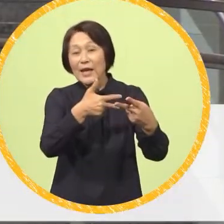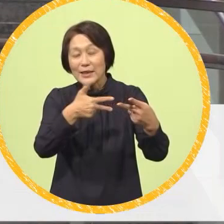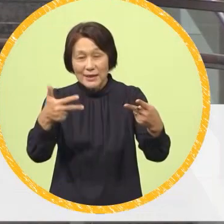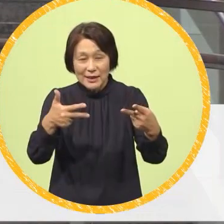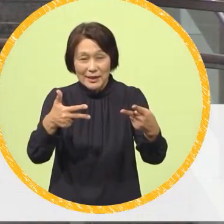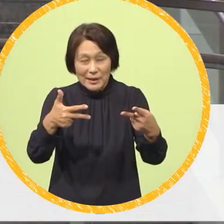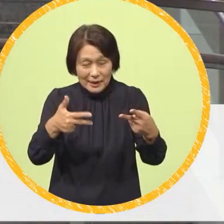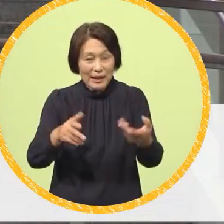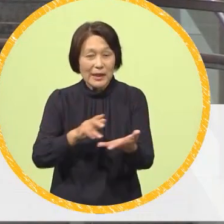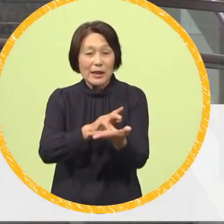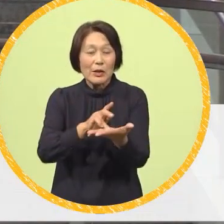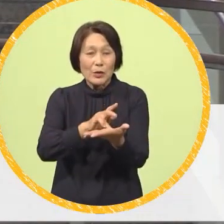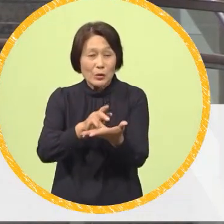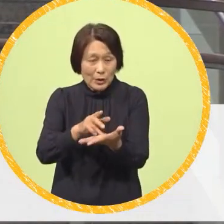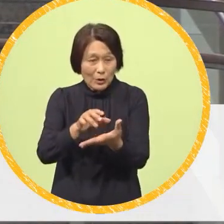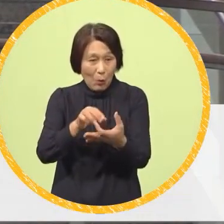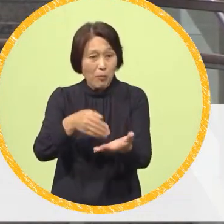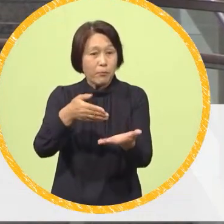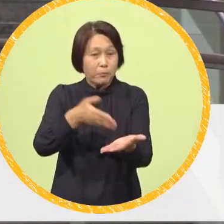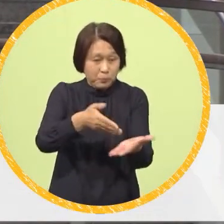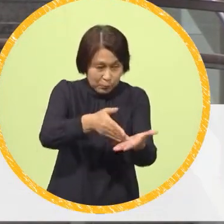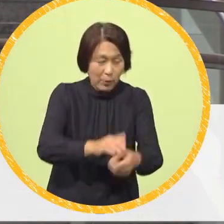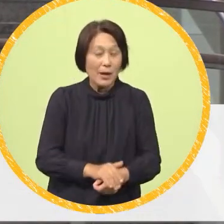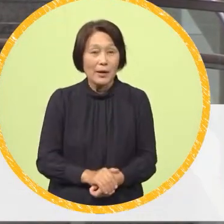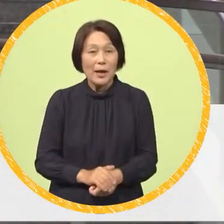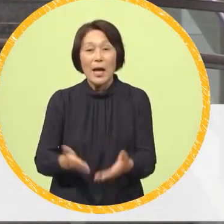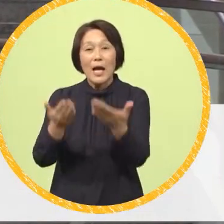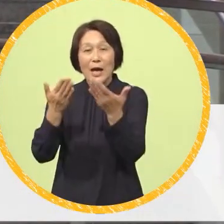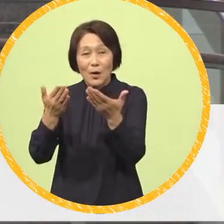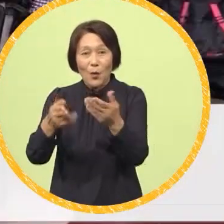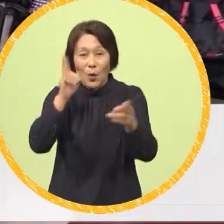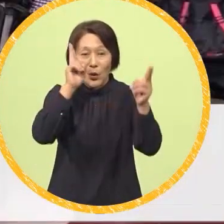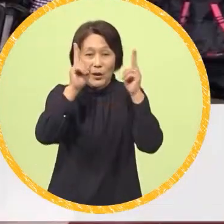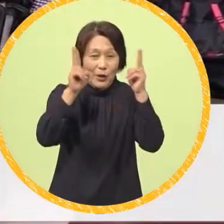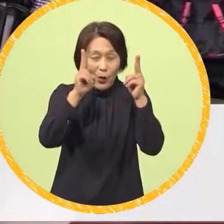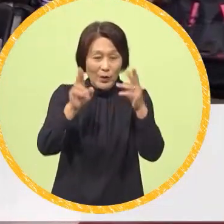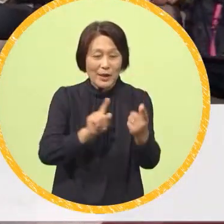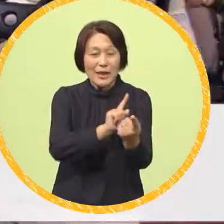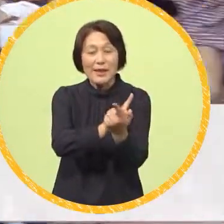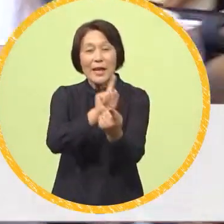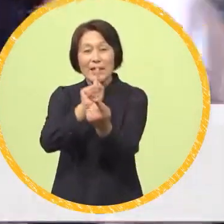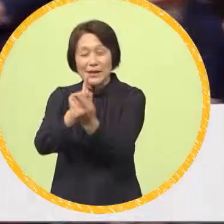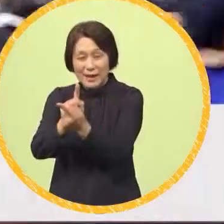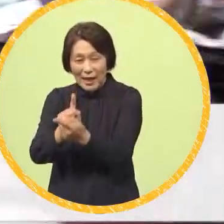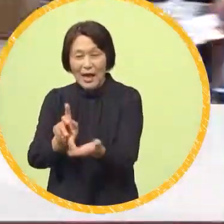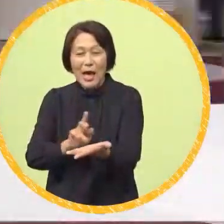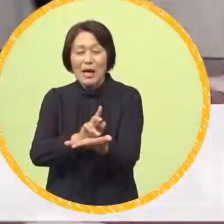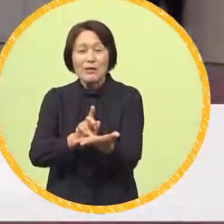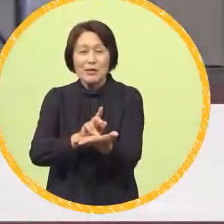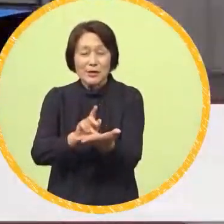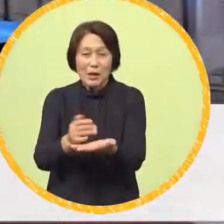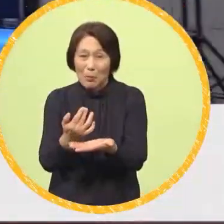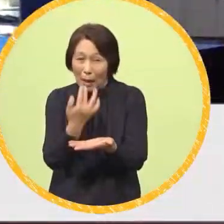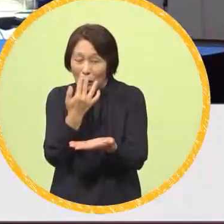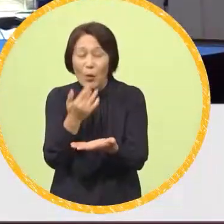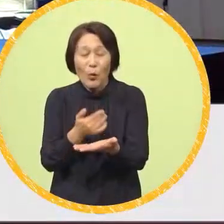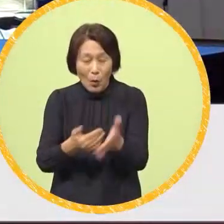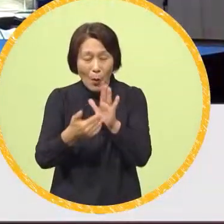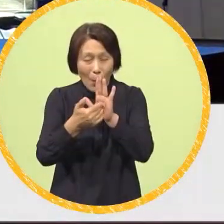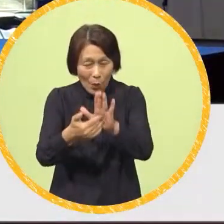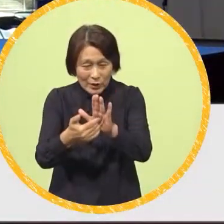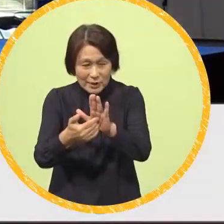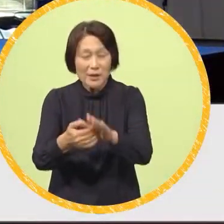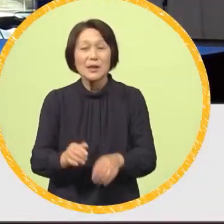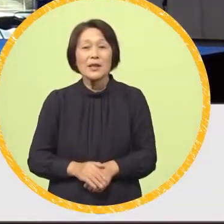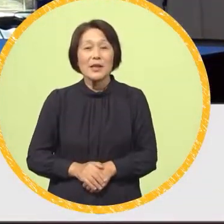ノウハウを伝授する一方、学校の生徒や企業の従業員向けに薬物乱用防止教室を実施するなど、違